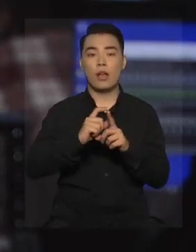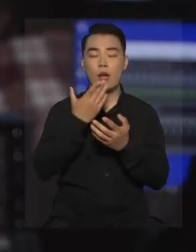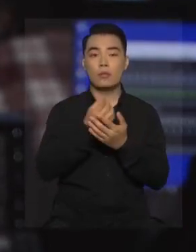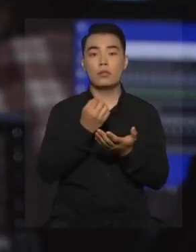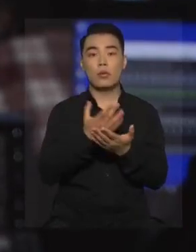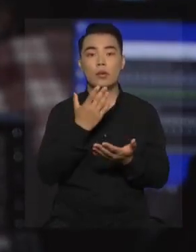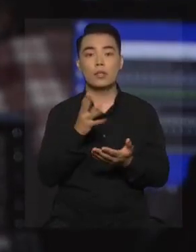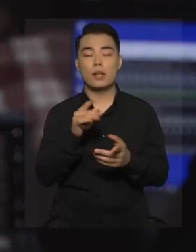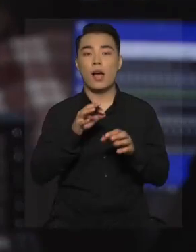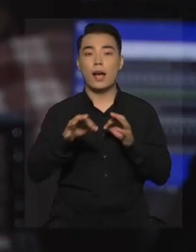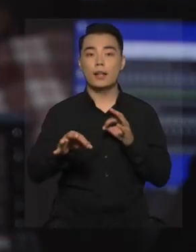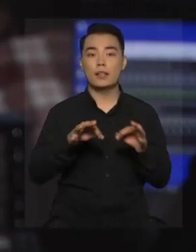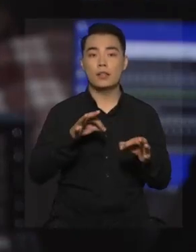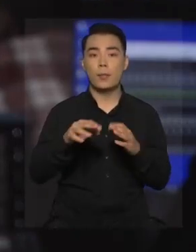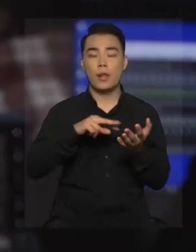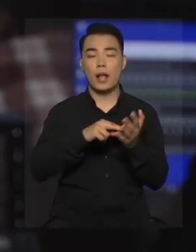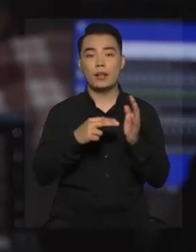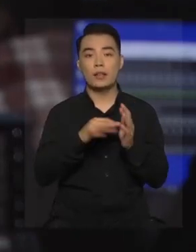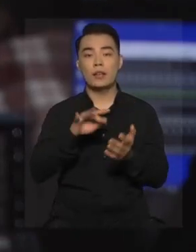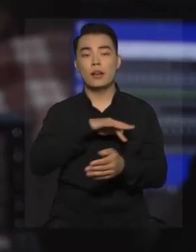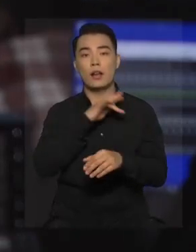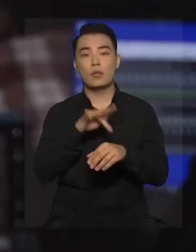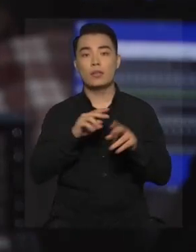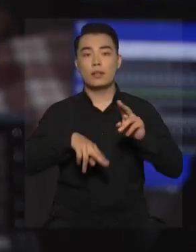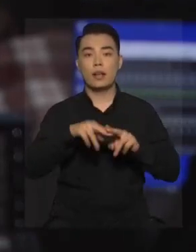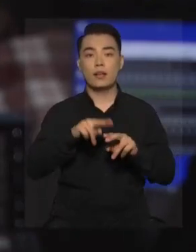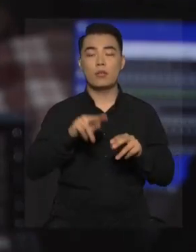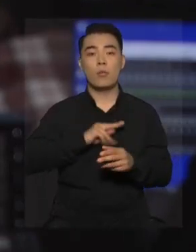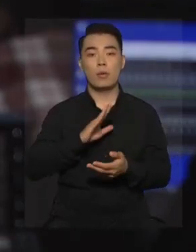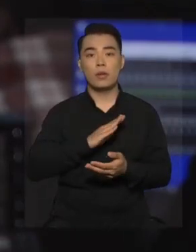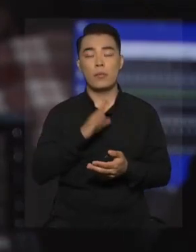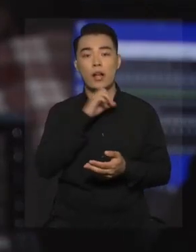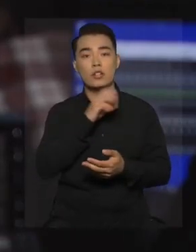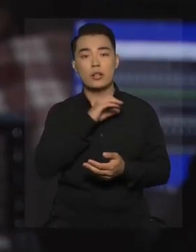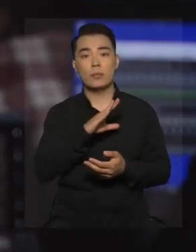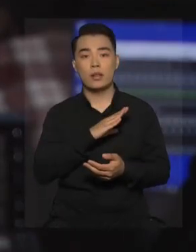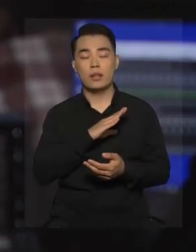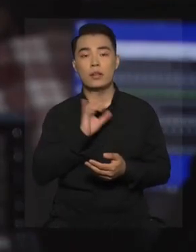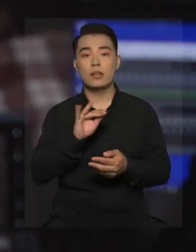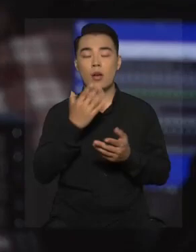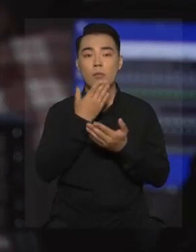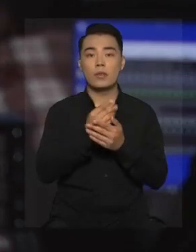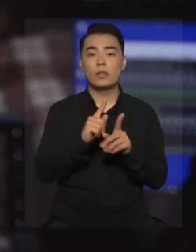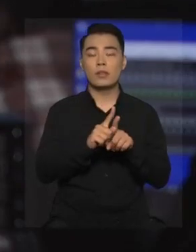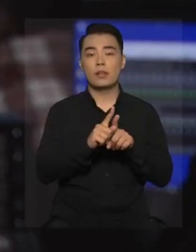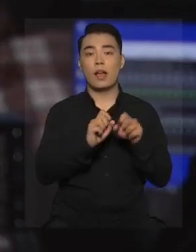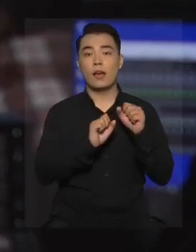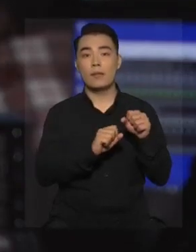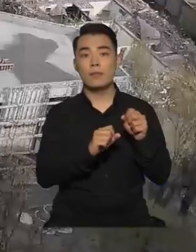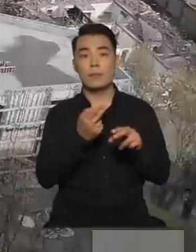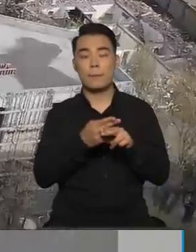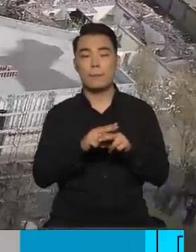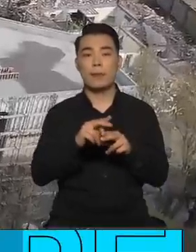а также архитектурной и градостроительной деятельностью. Так, по данным правоохранителей, обозначенная